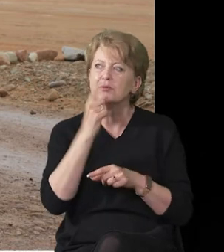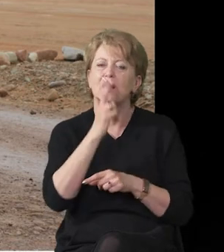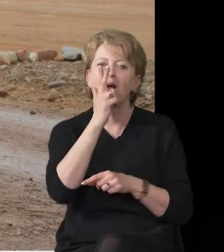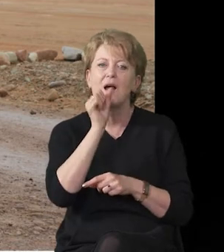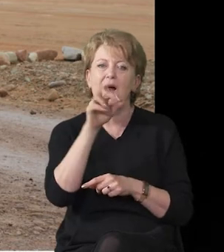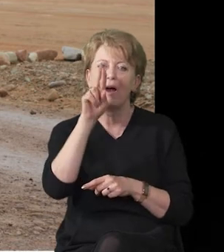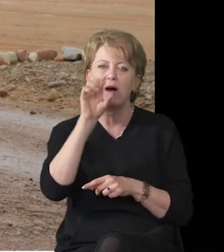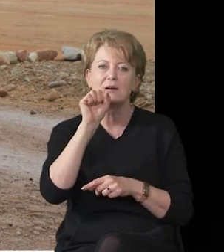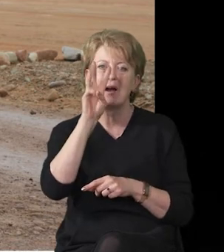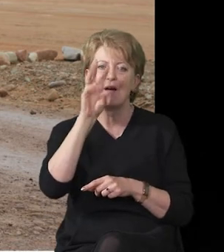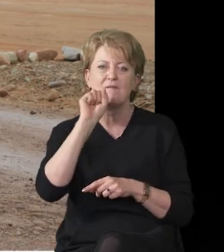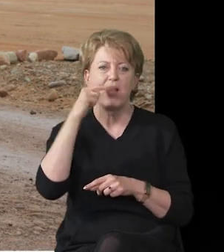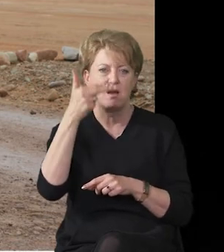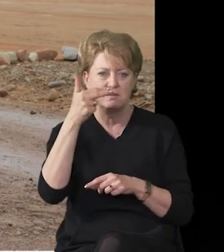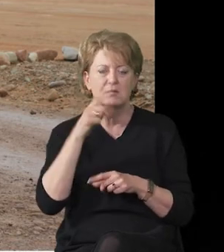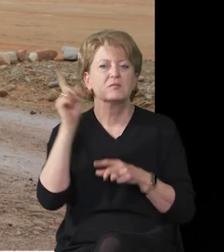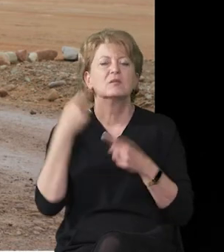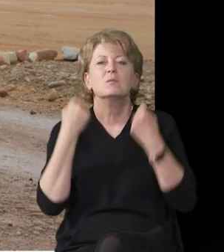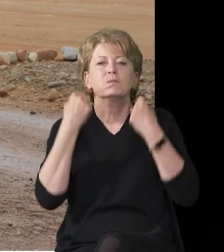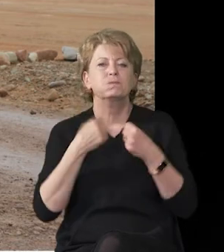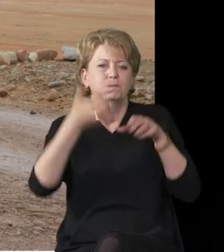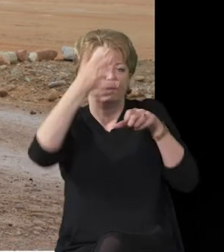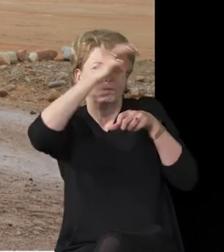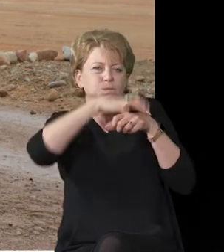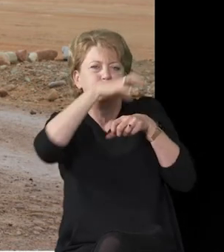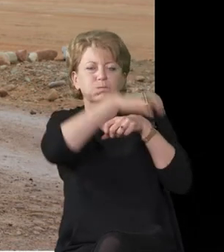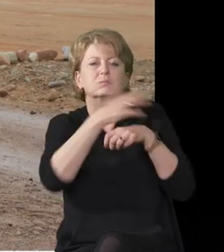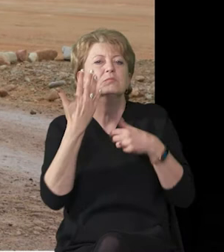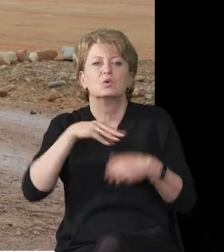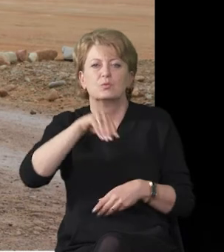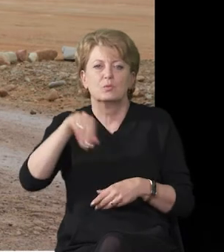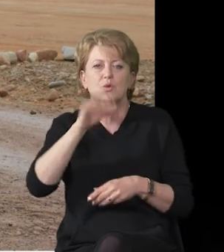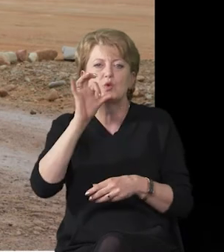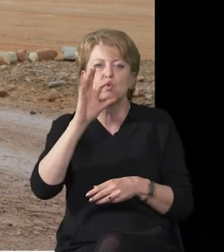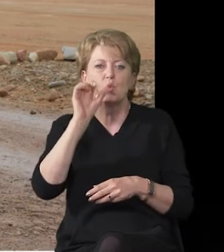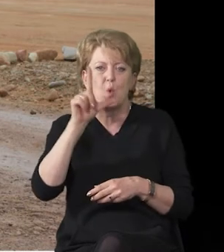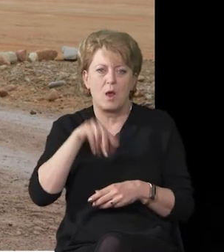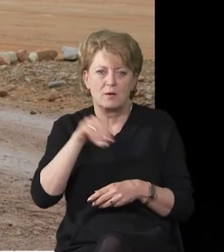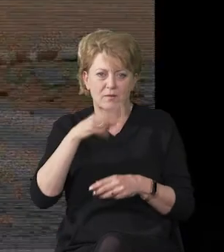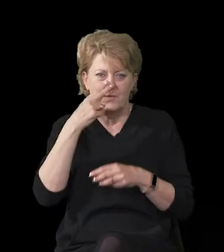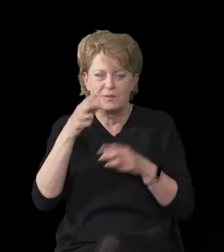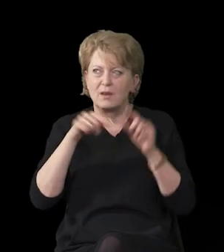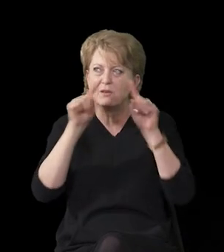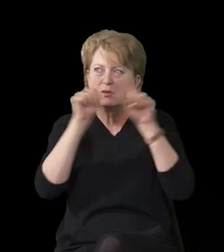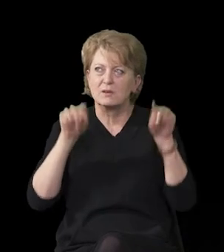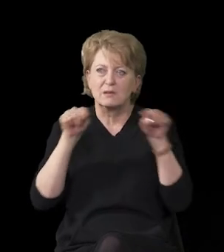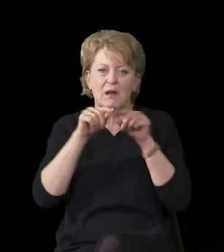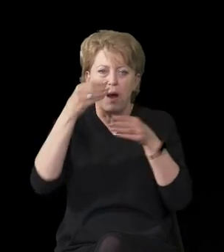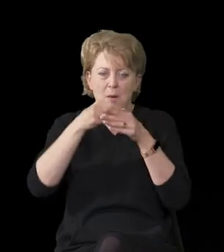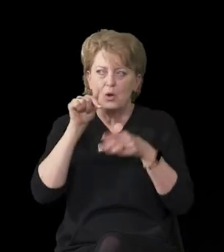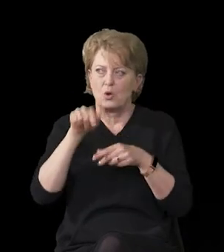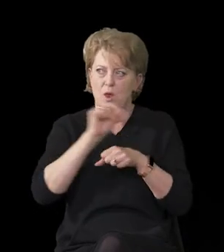Karawany dźwigają sól. Właśnie na grzbietach wielbłądu widać takie prostokątne tabliczki. To jest właśnie